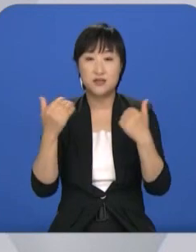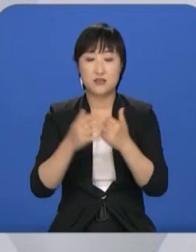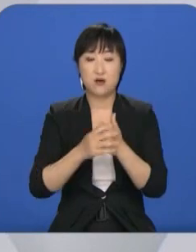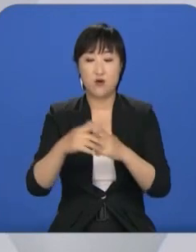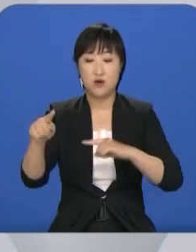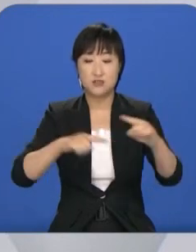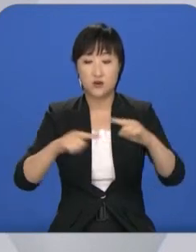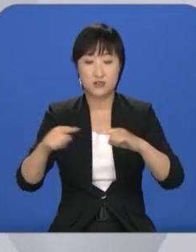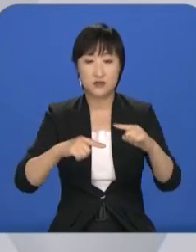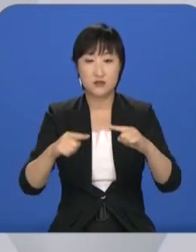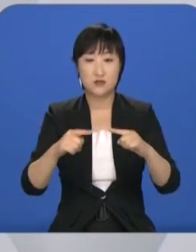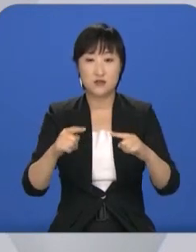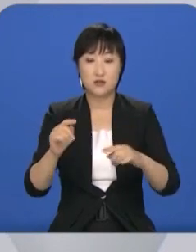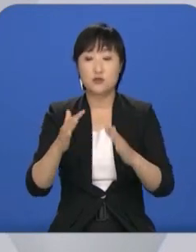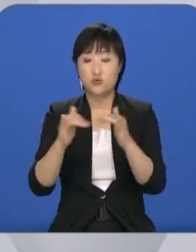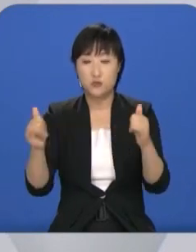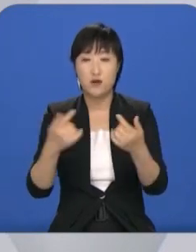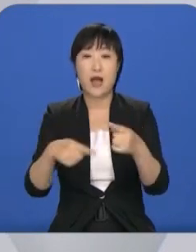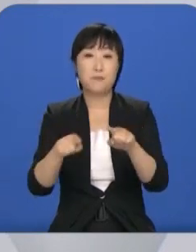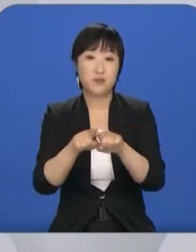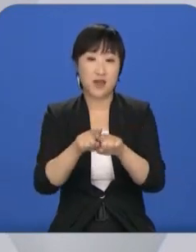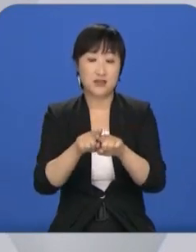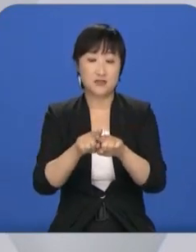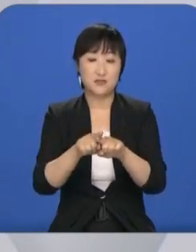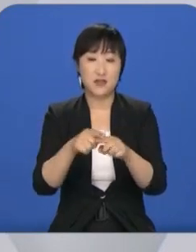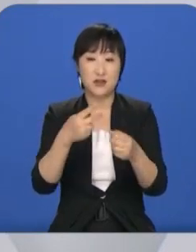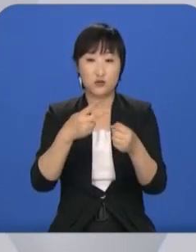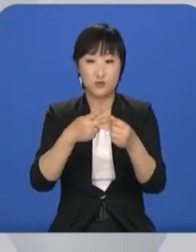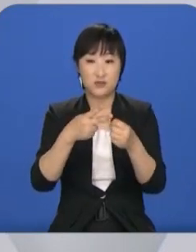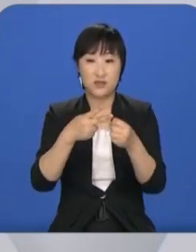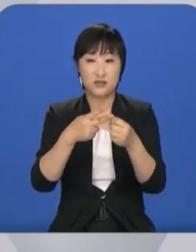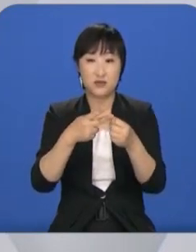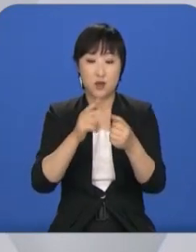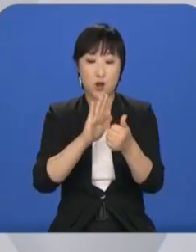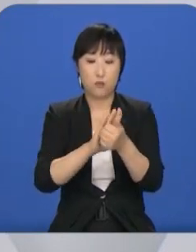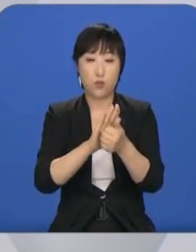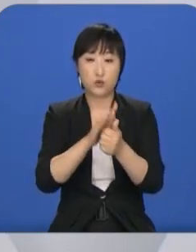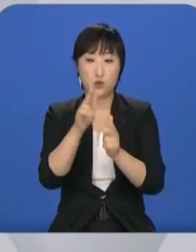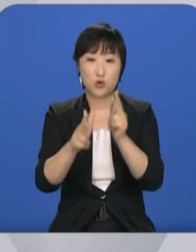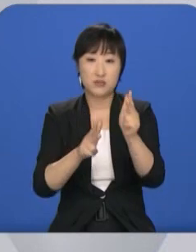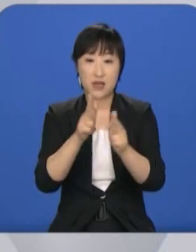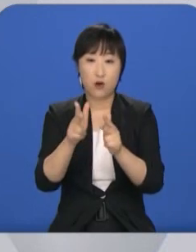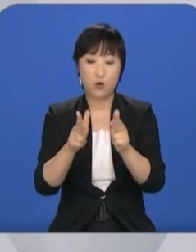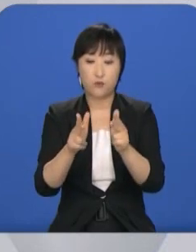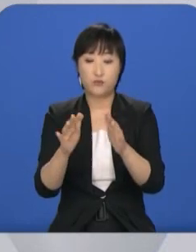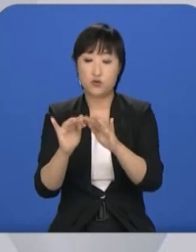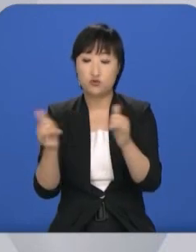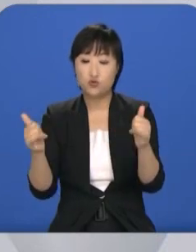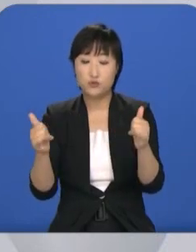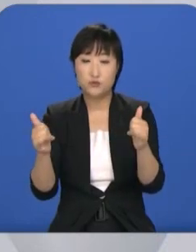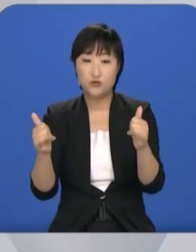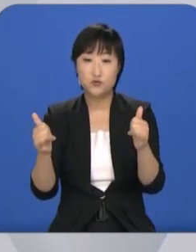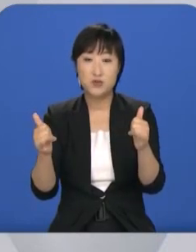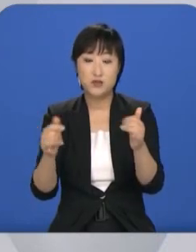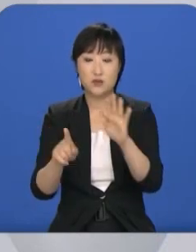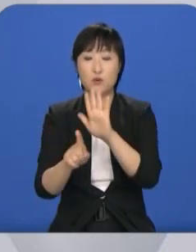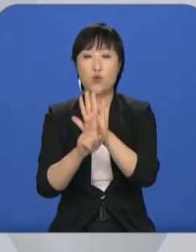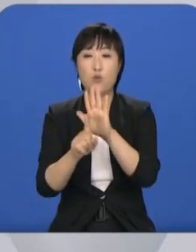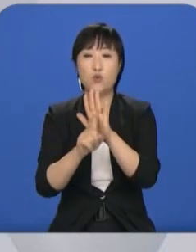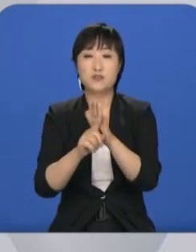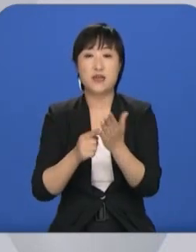주요 정책을 국민과 함께 하겠습니다. 둘째는 보조사업 군민 공모제